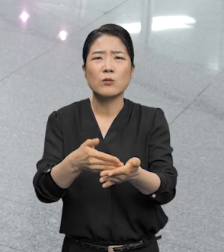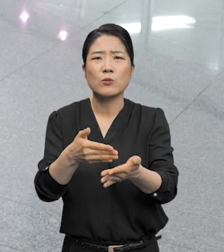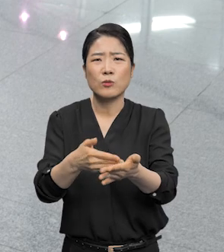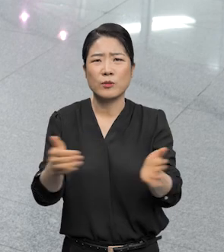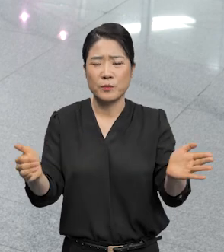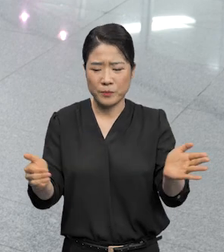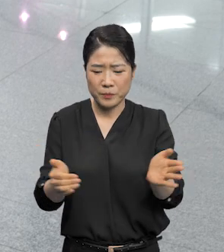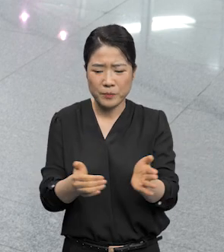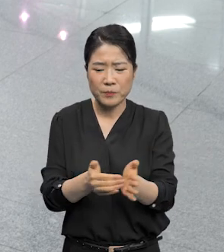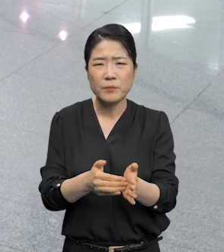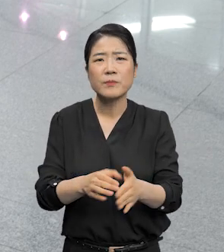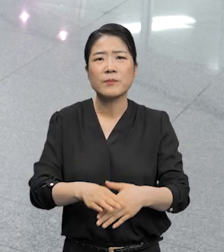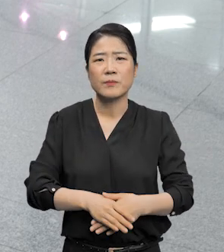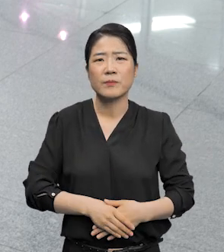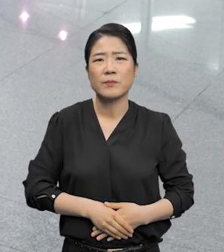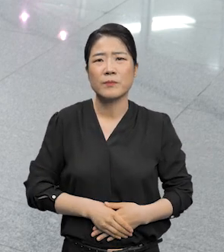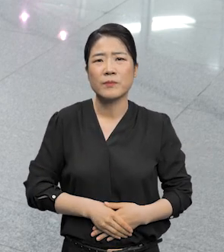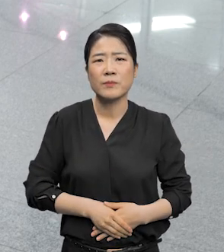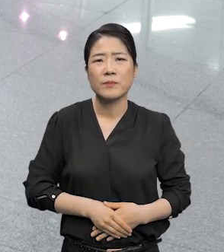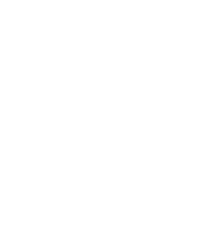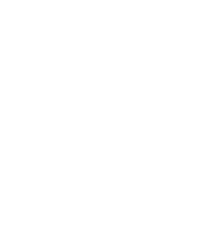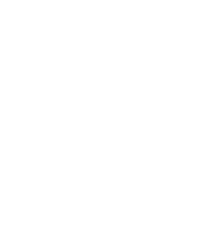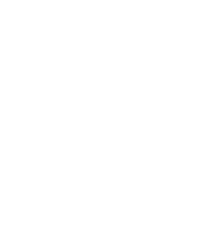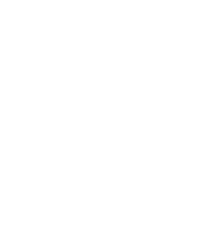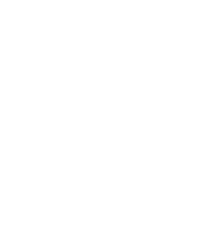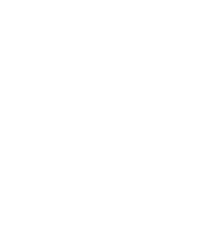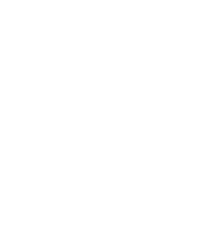교회도시에서 필로광주 정직향입니다